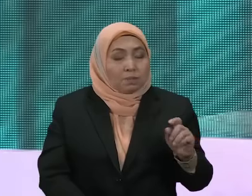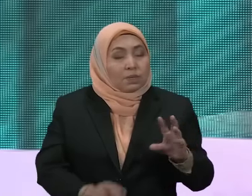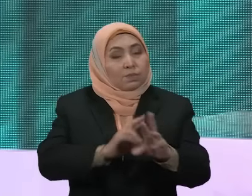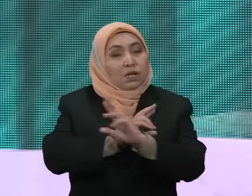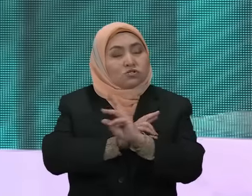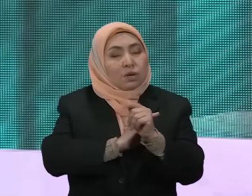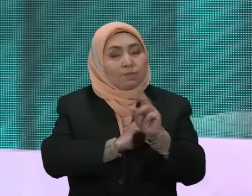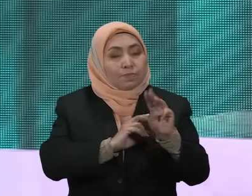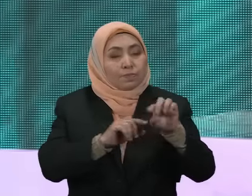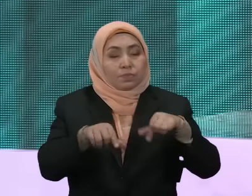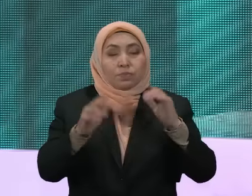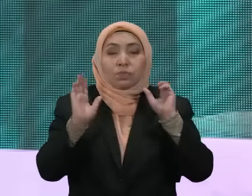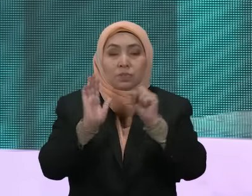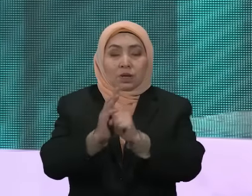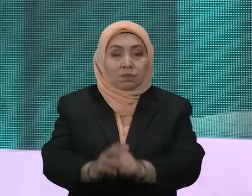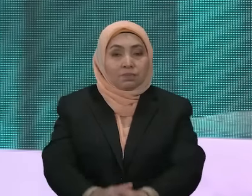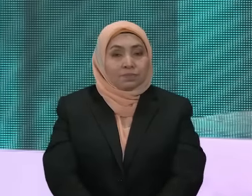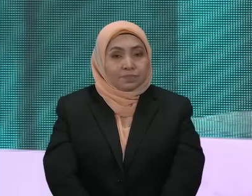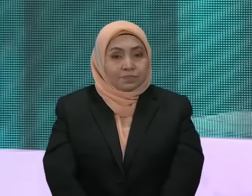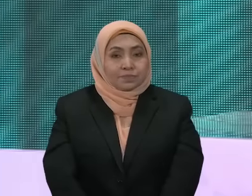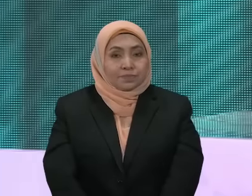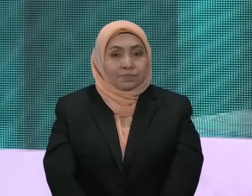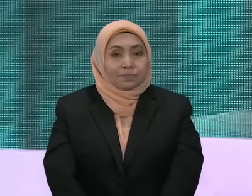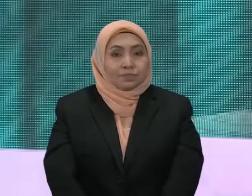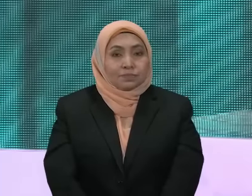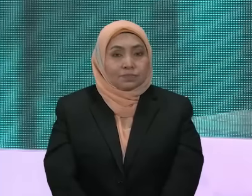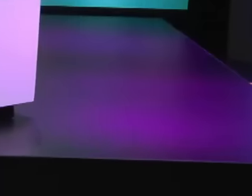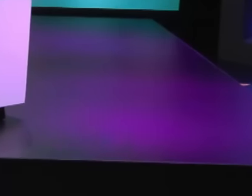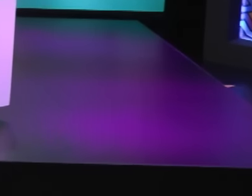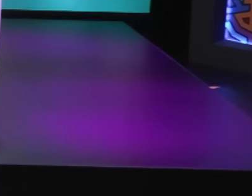sebentar. My Quran Time, Quran Salat Infaq.